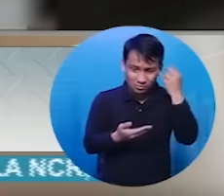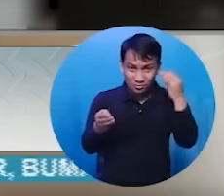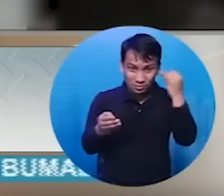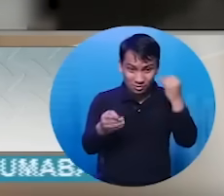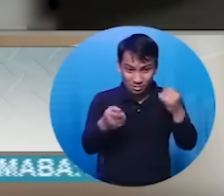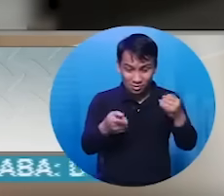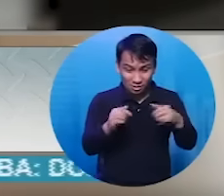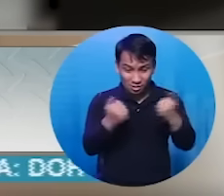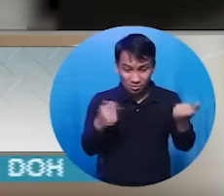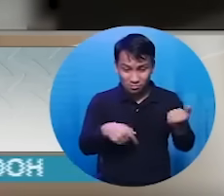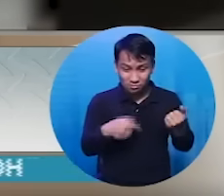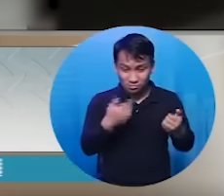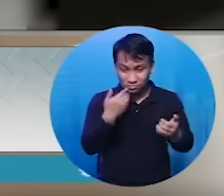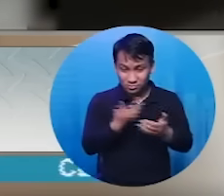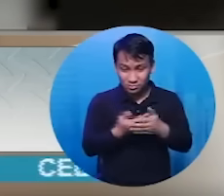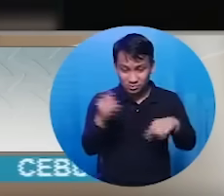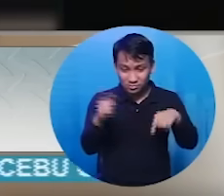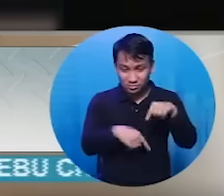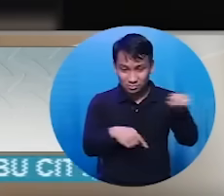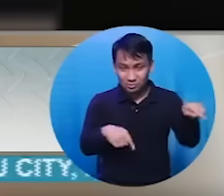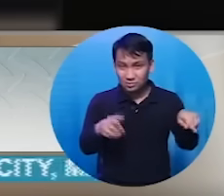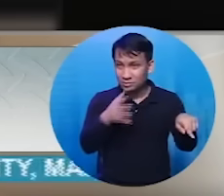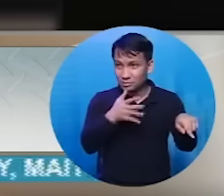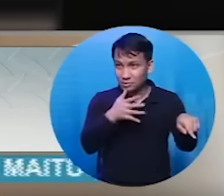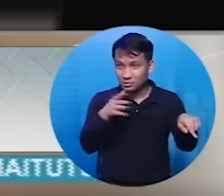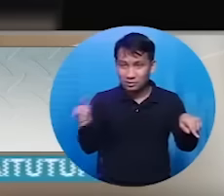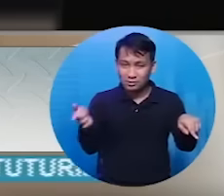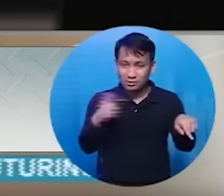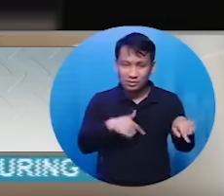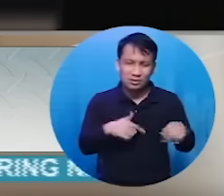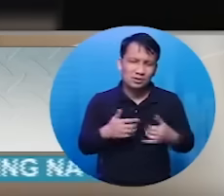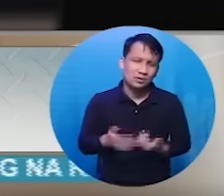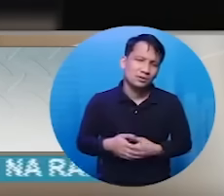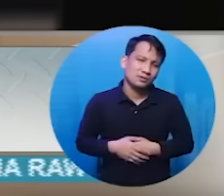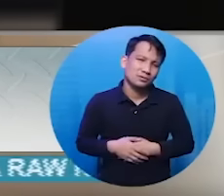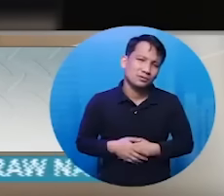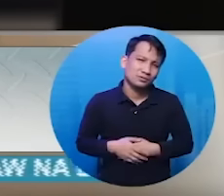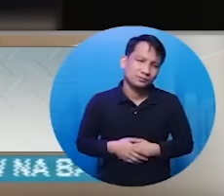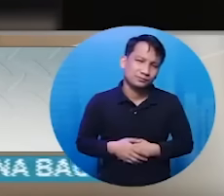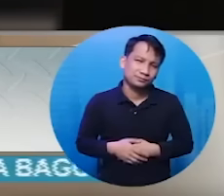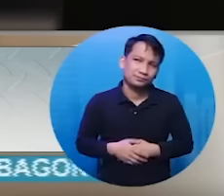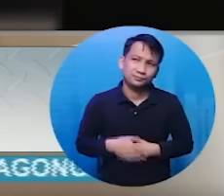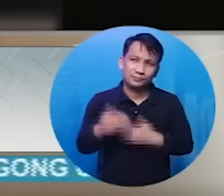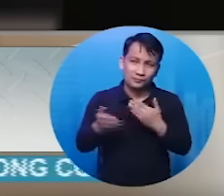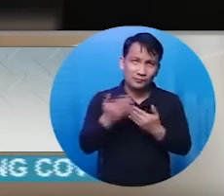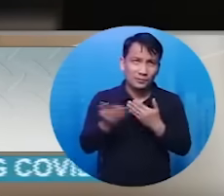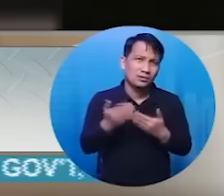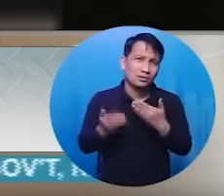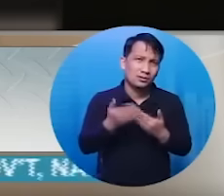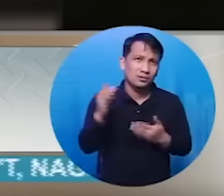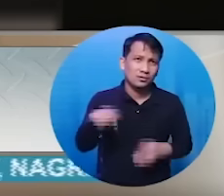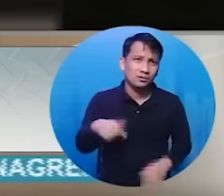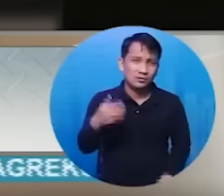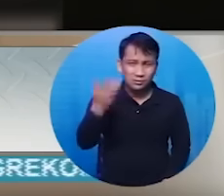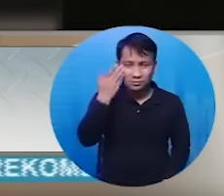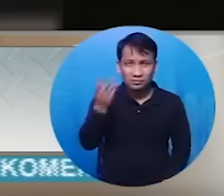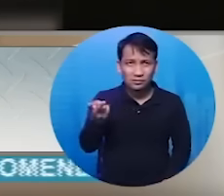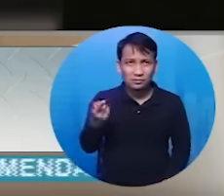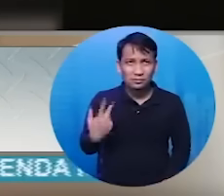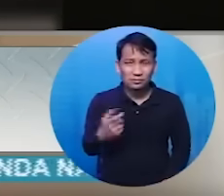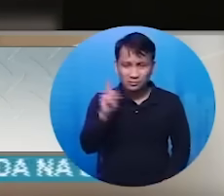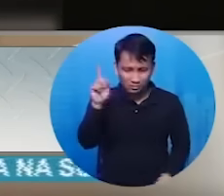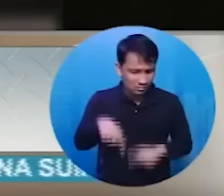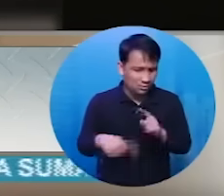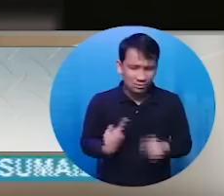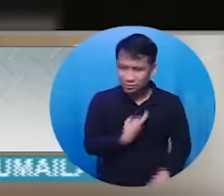ng tao? Hindi, actually, sabi ng ina po yun. Actually, hindi ko kaya nga, Chairman, sandali lang, Chairman, it is very easy for you to say it kasi hindi po kayo